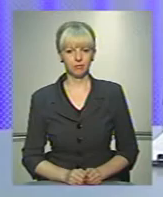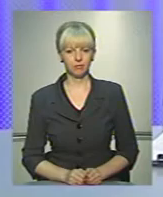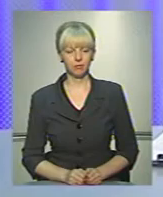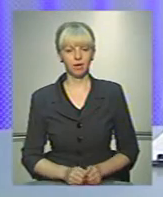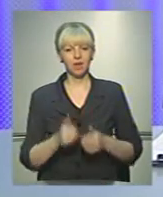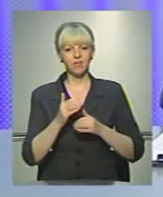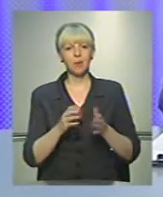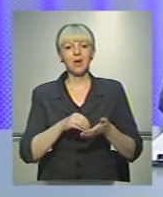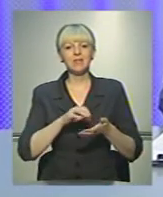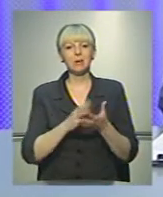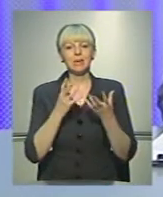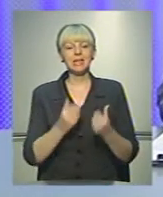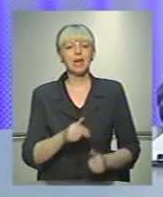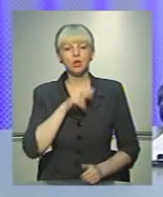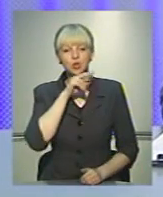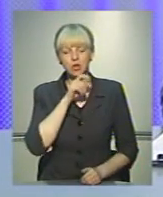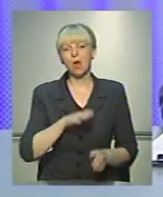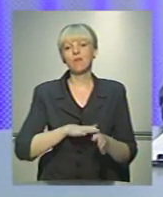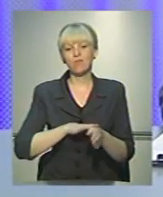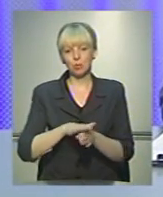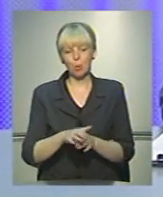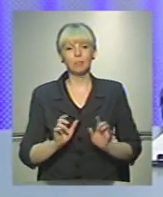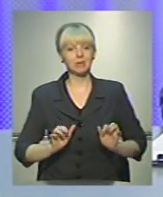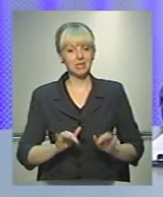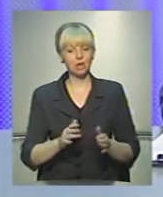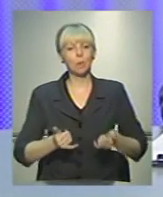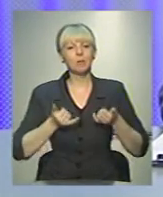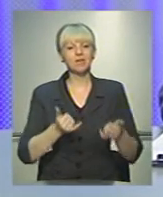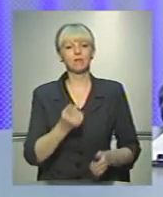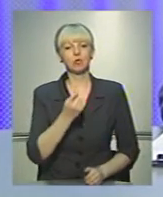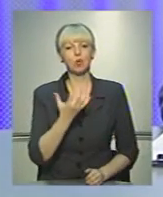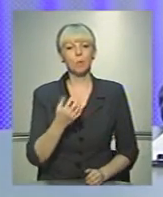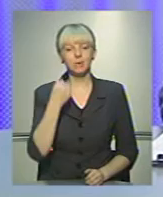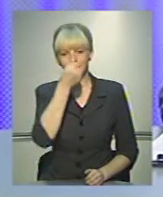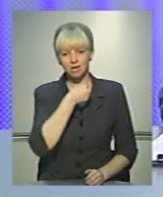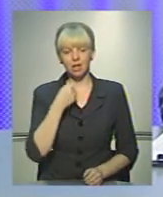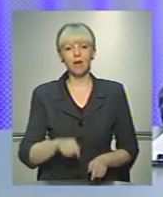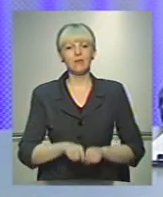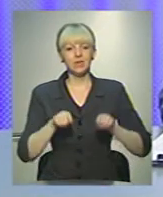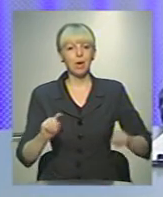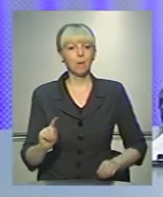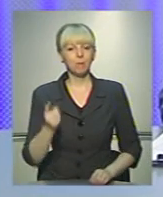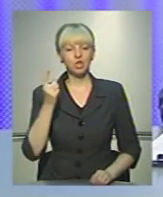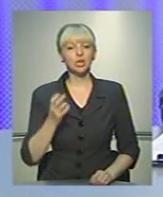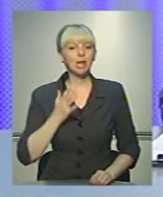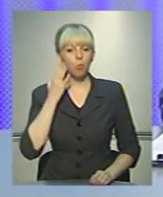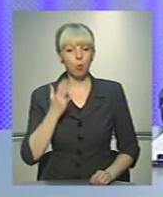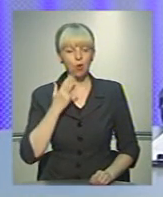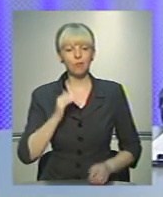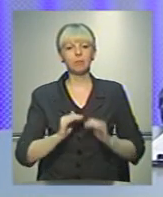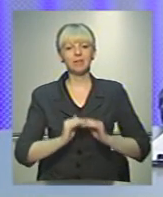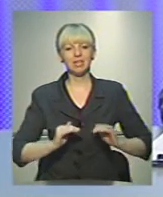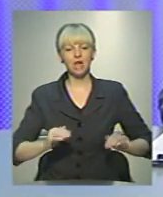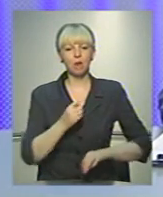В рамках відзначення Дня Чернівці відбудуться і заходи, присвячені 105-й річниці відкриття першого на Буковині